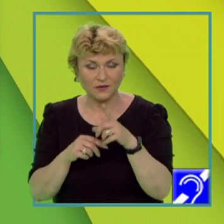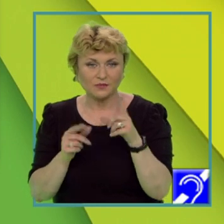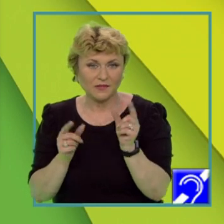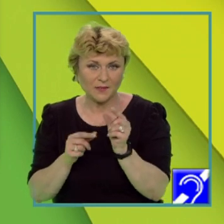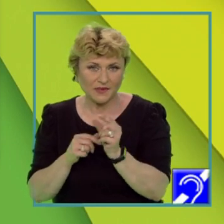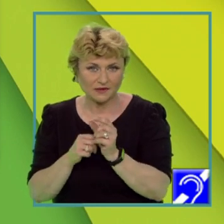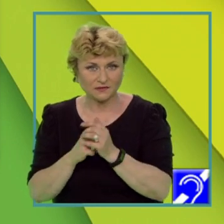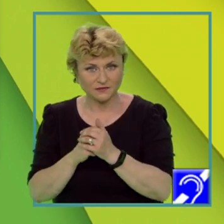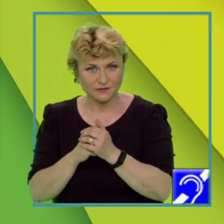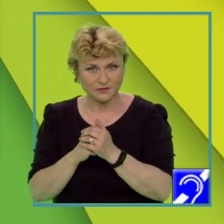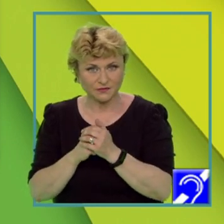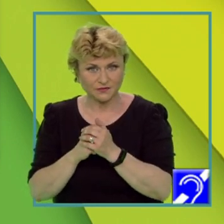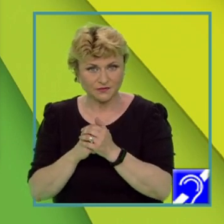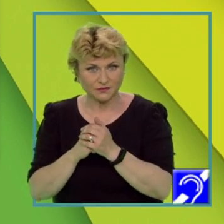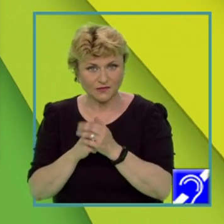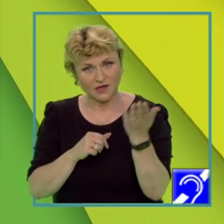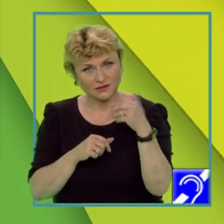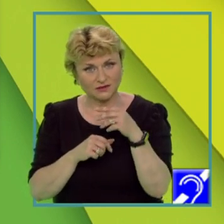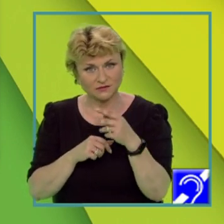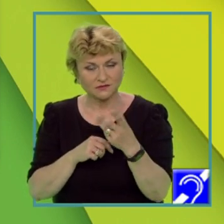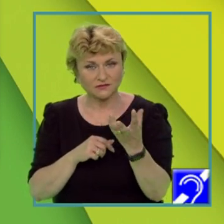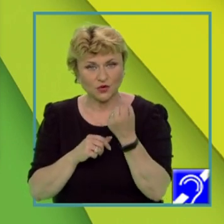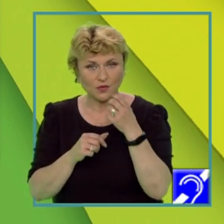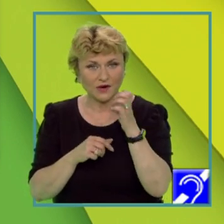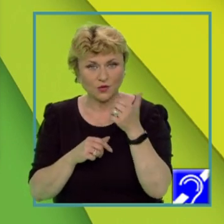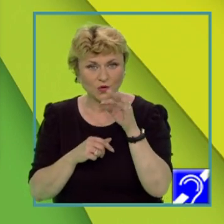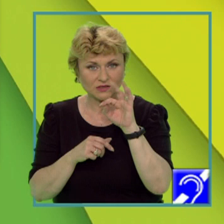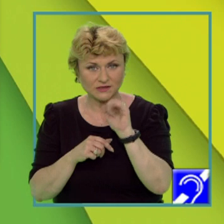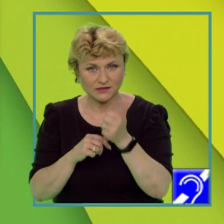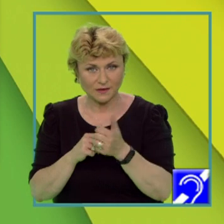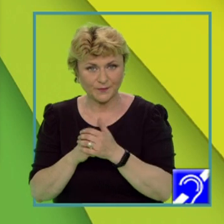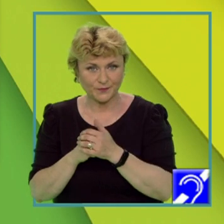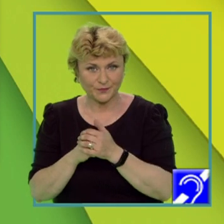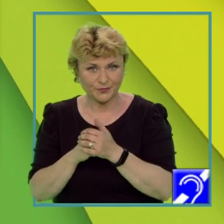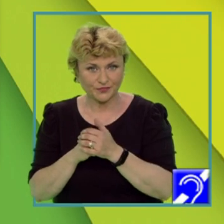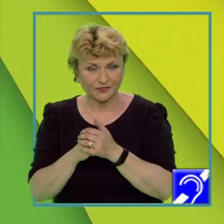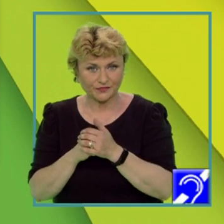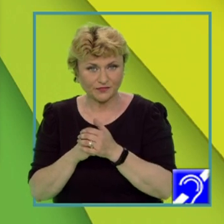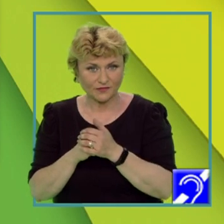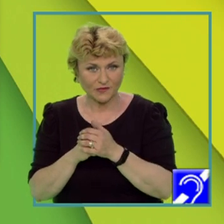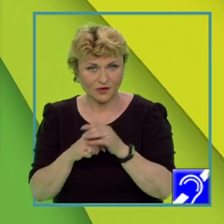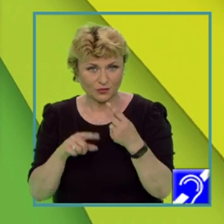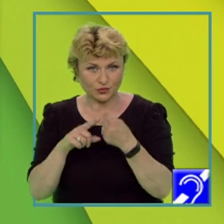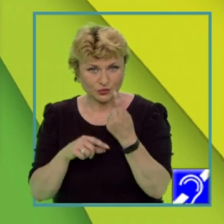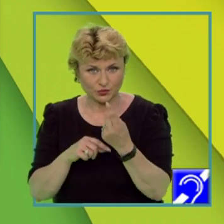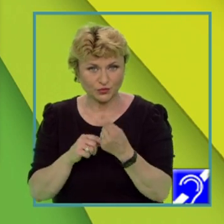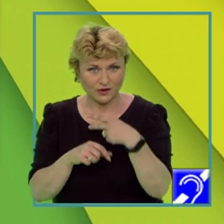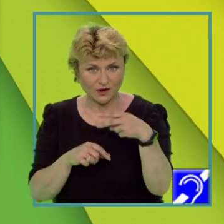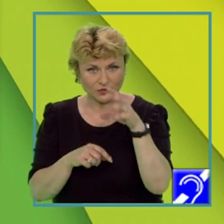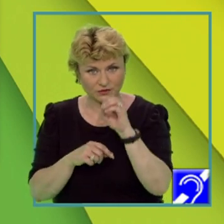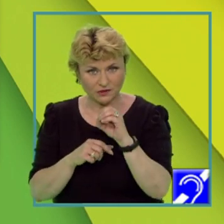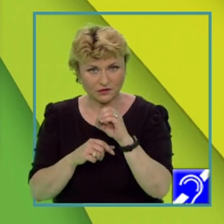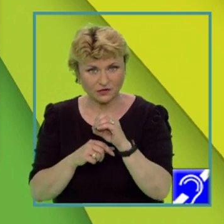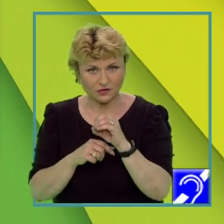0 Haideți să luăm ecuația 2x minus m pătrat plus unu este egal cu